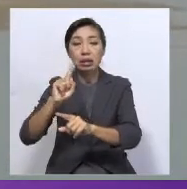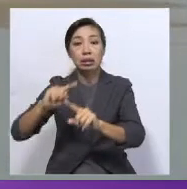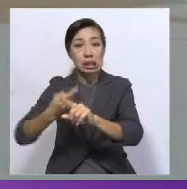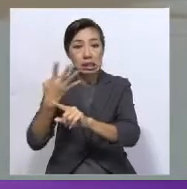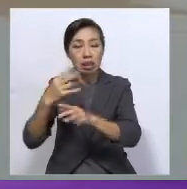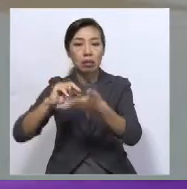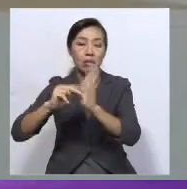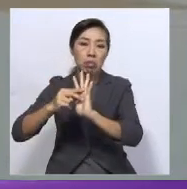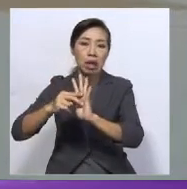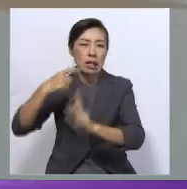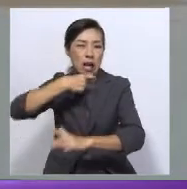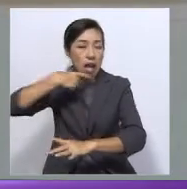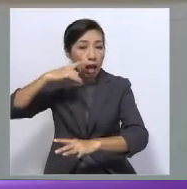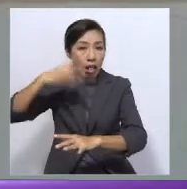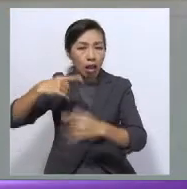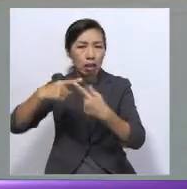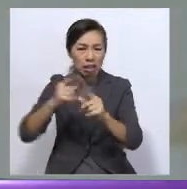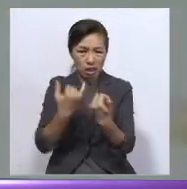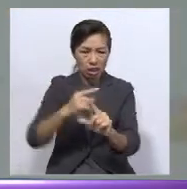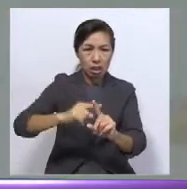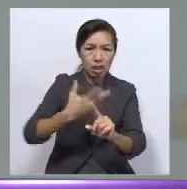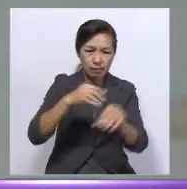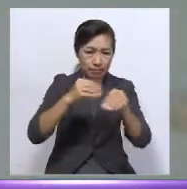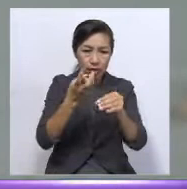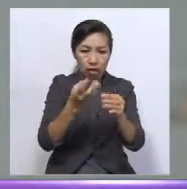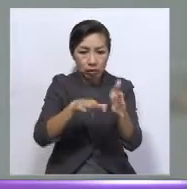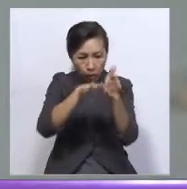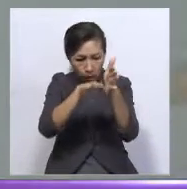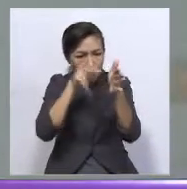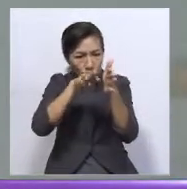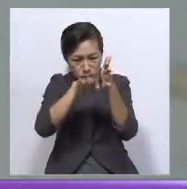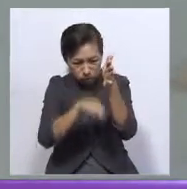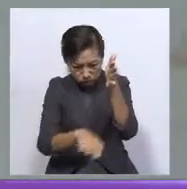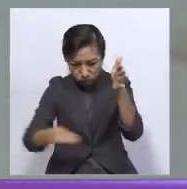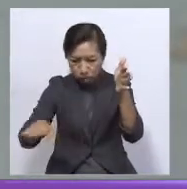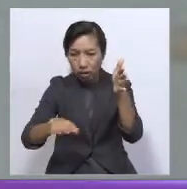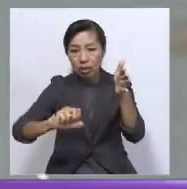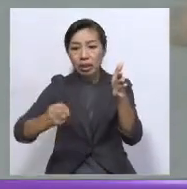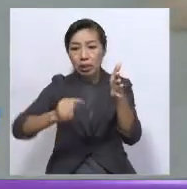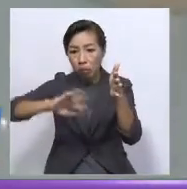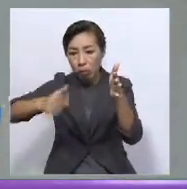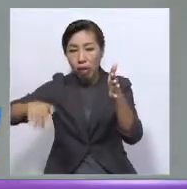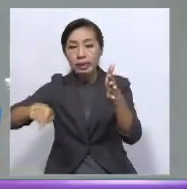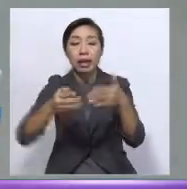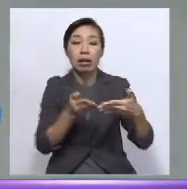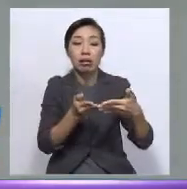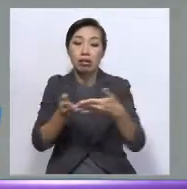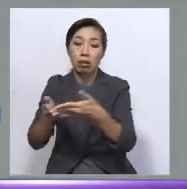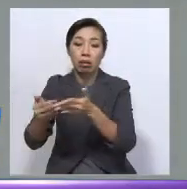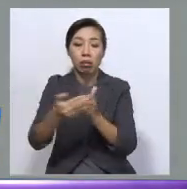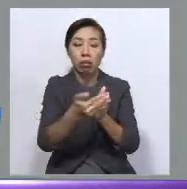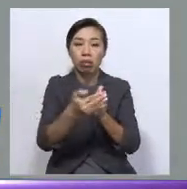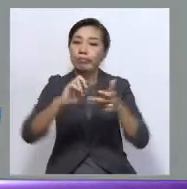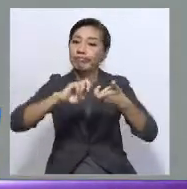าที่แรงที่สุดเลยนะครับก็ทำให้เกิดสันดอนทรายกลางแม่น้ำโขงส่งผลกระทบต่อการเดินเรือรับส่งผู้โดยส